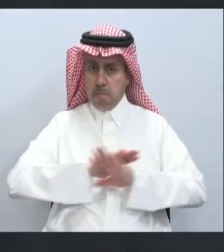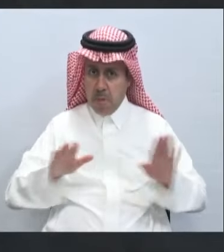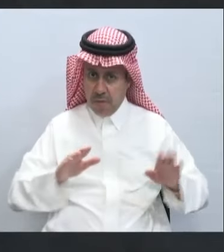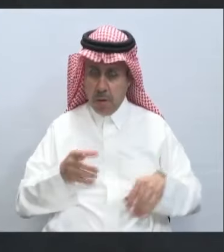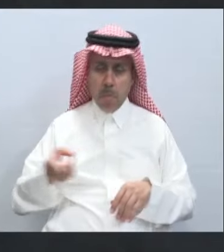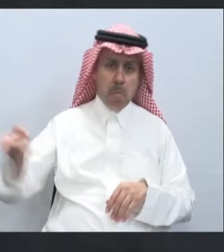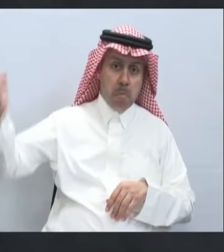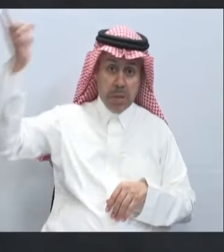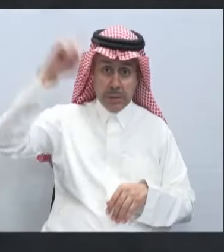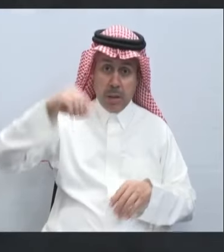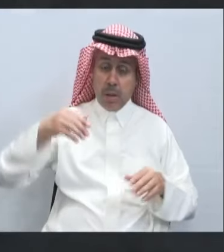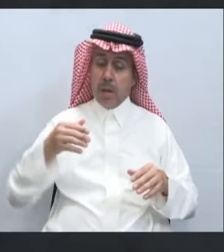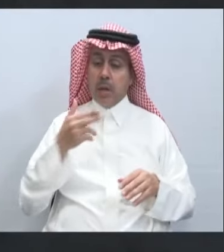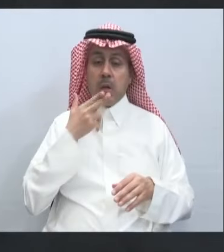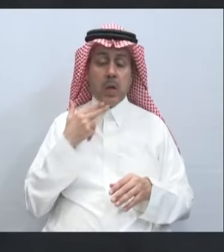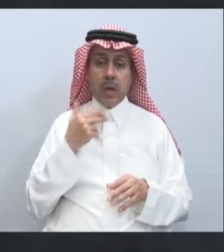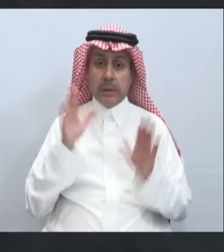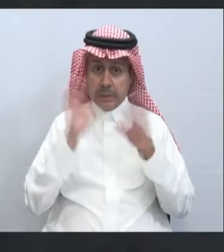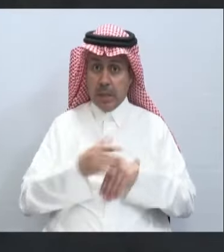يذكرنا تذكروا